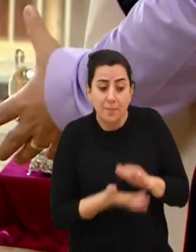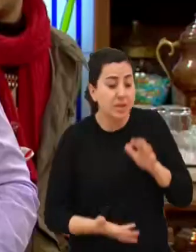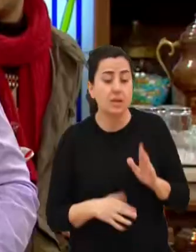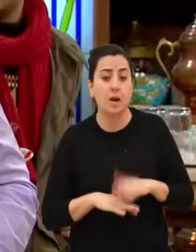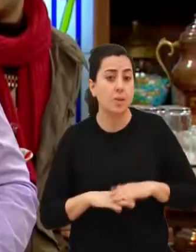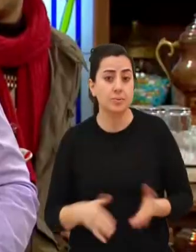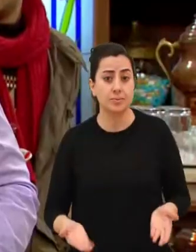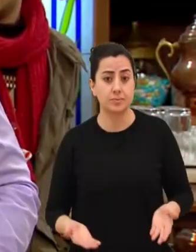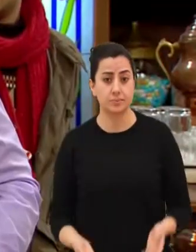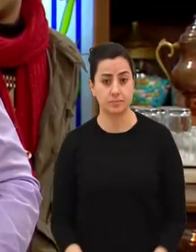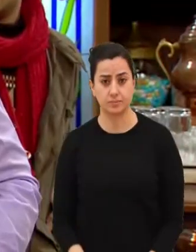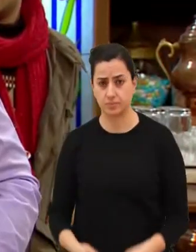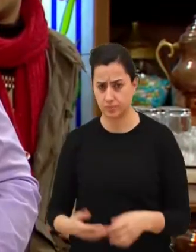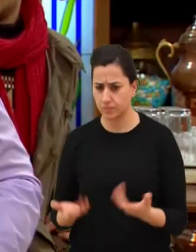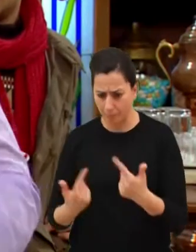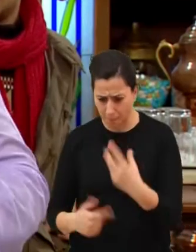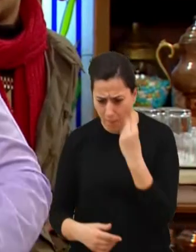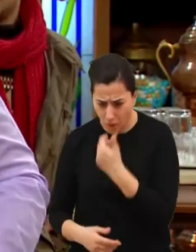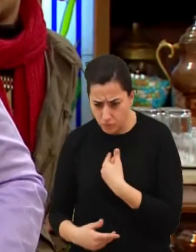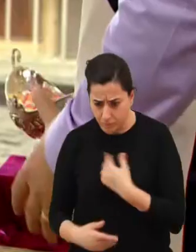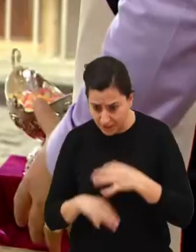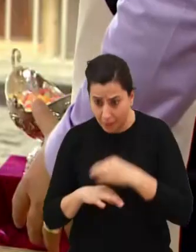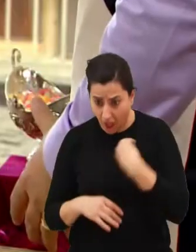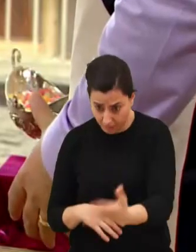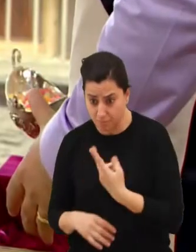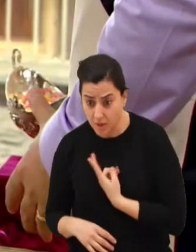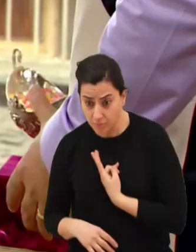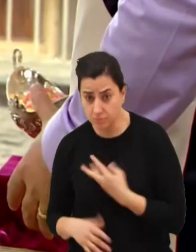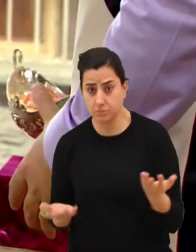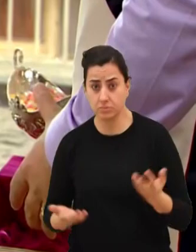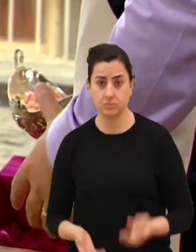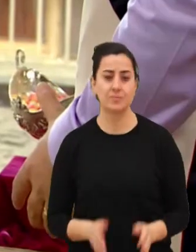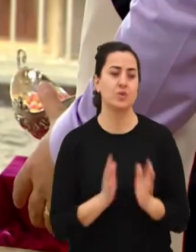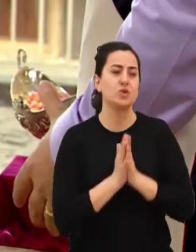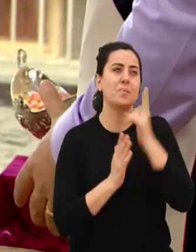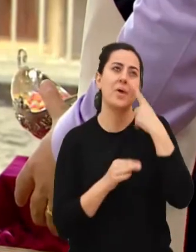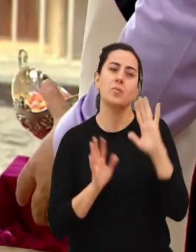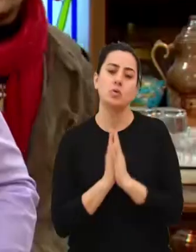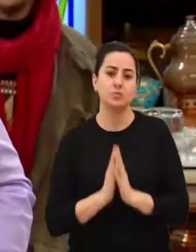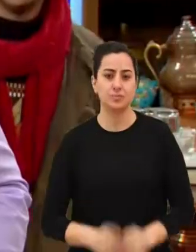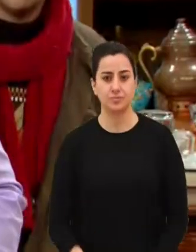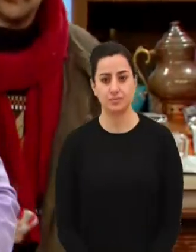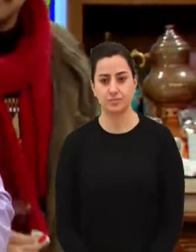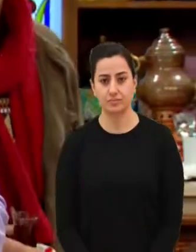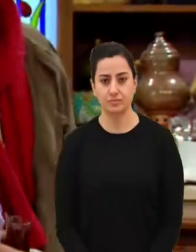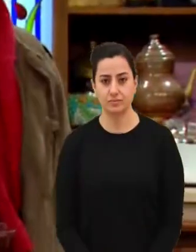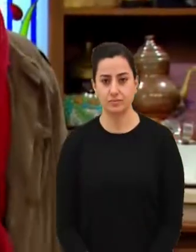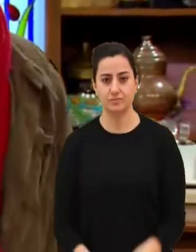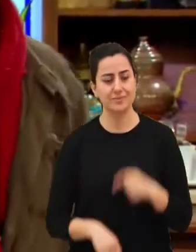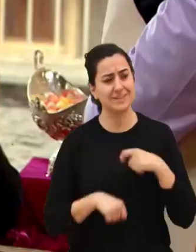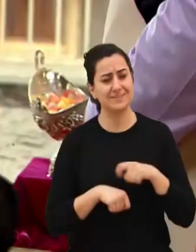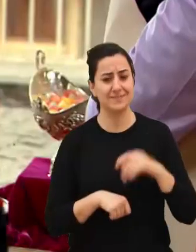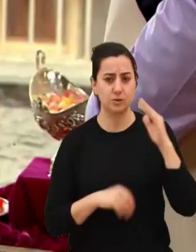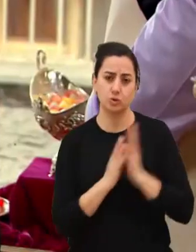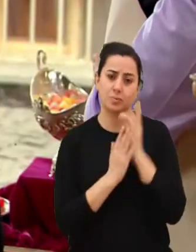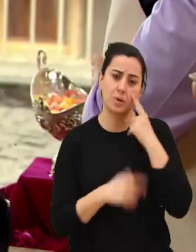abi. Bunu ne bağırıyorsun be? Ben mi attım nişanı? Kusura bakma abi, haklısın. Ha. Biraz asabım